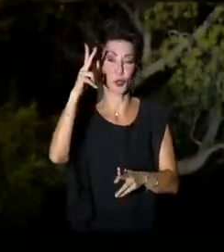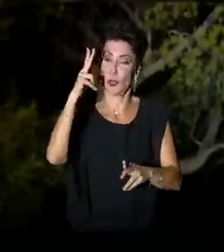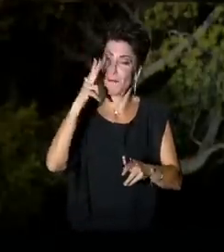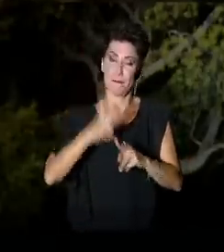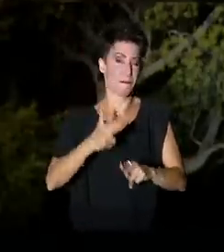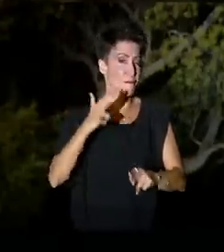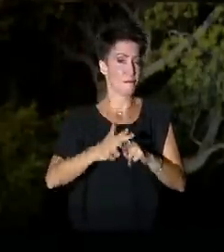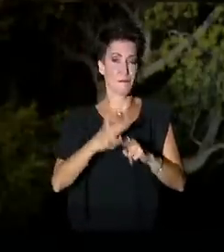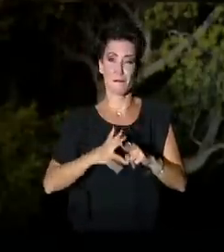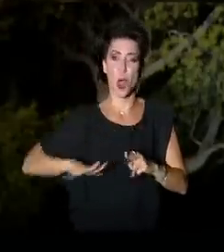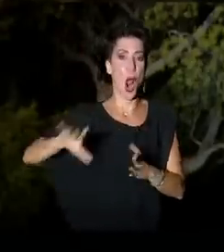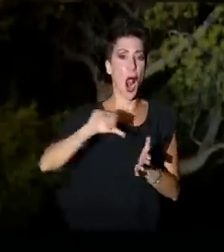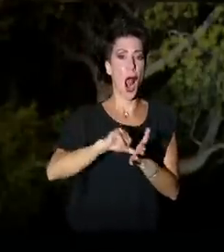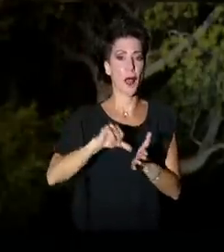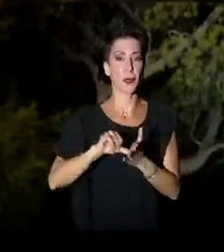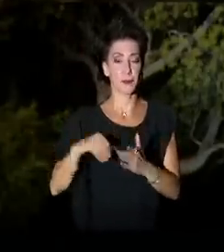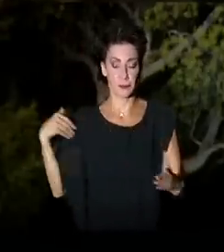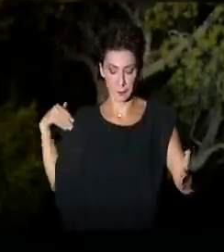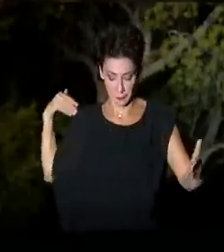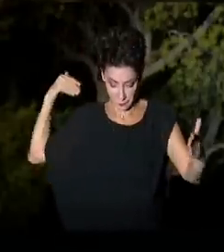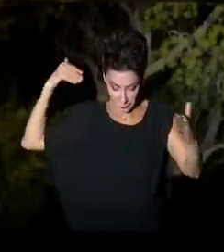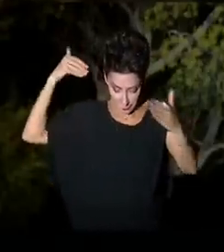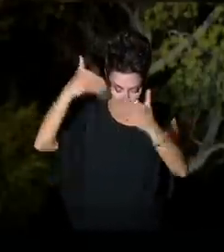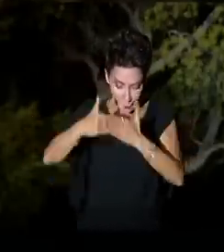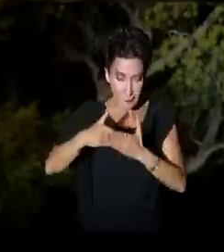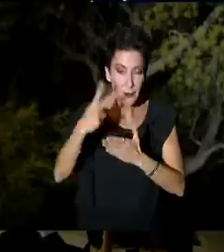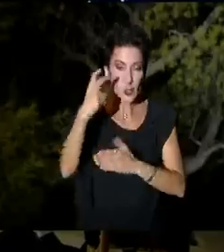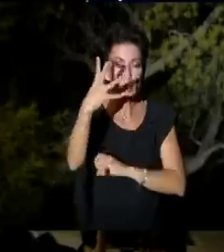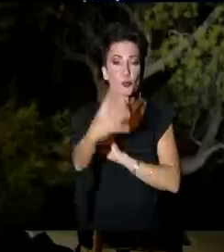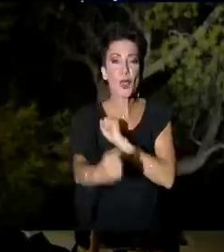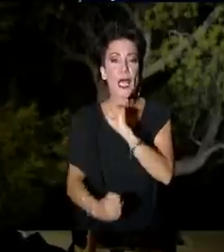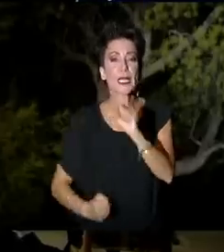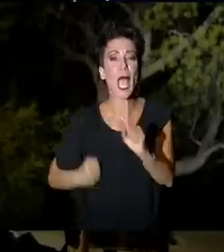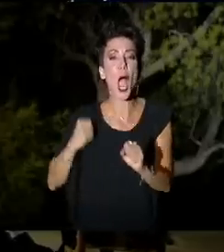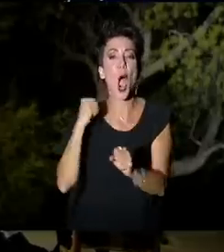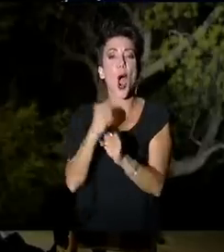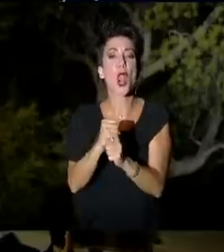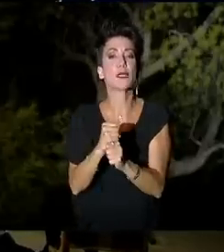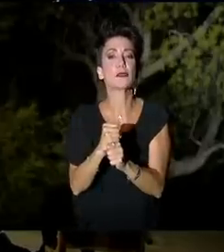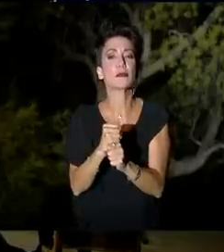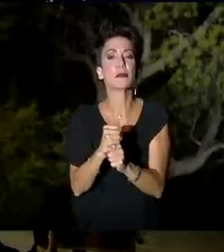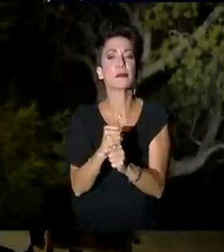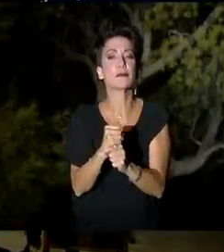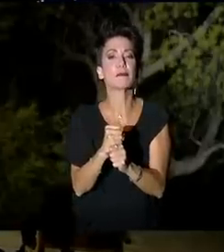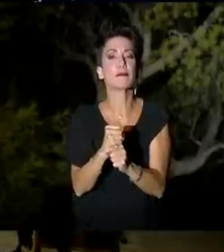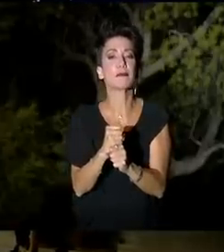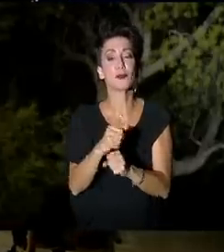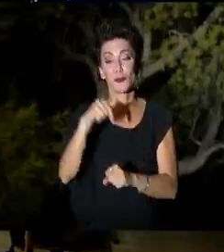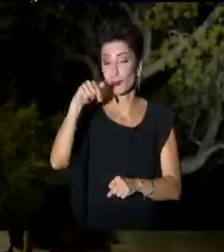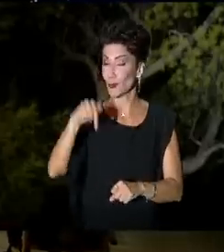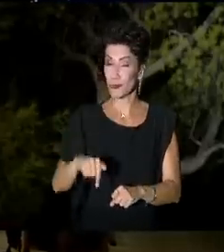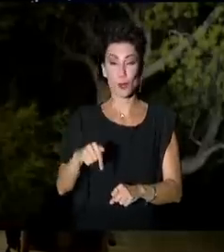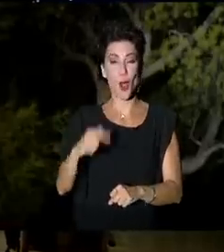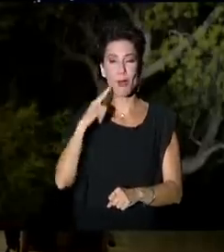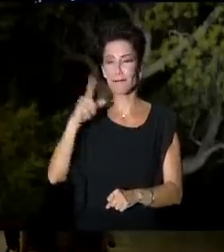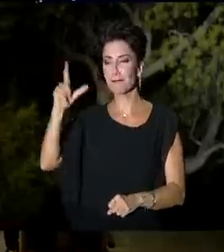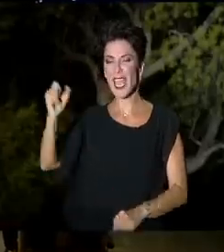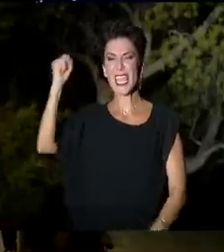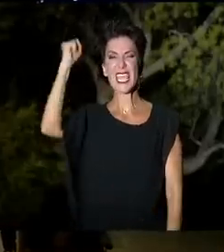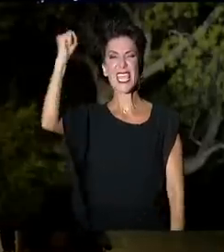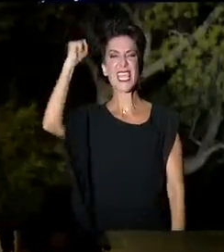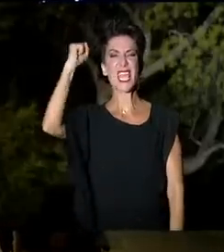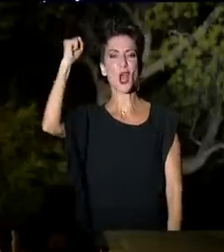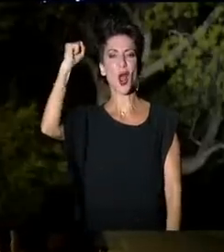25 αιώνες μετά, το δώρο του μυθικού ήρωα προς τον άνθρωπο